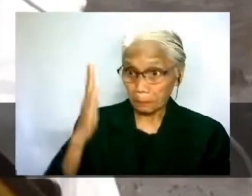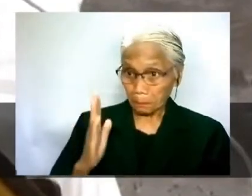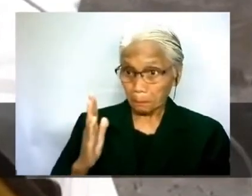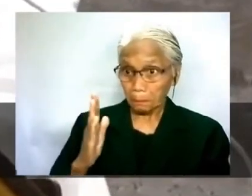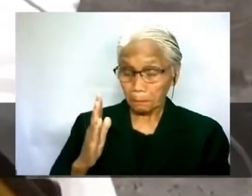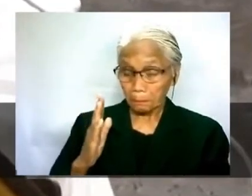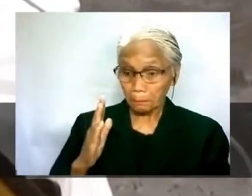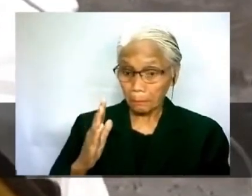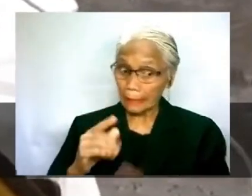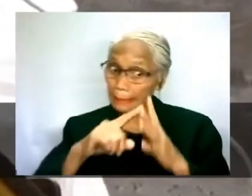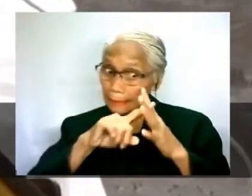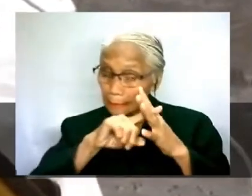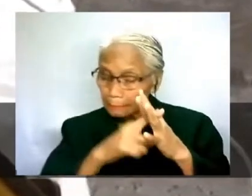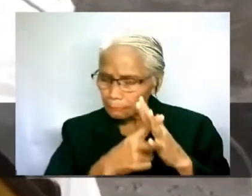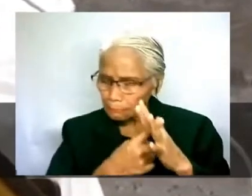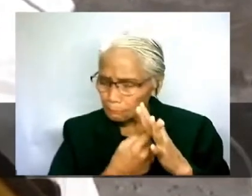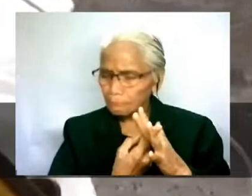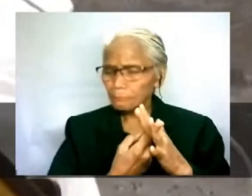ng lahat,